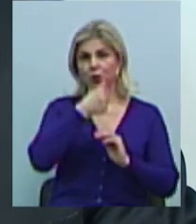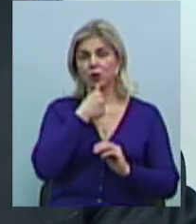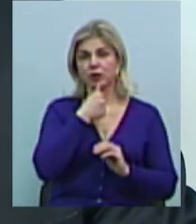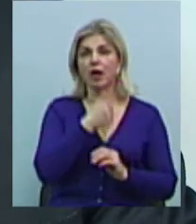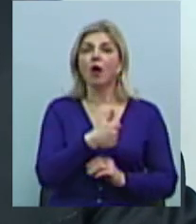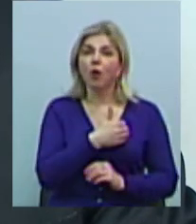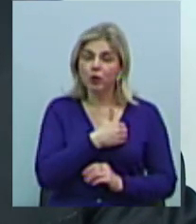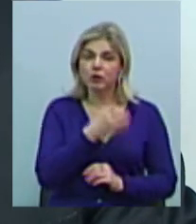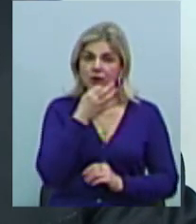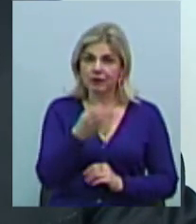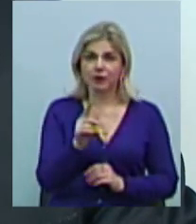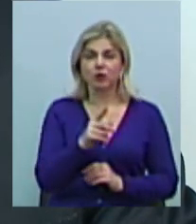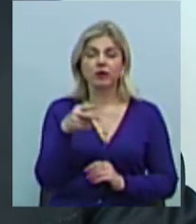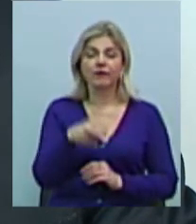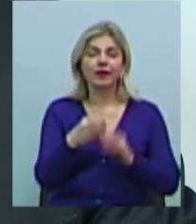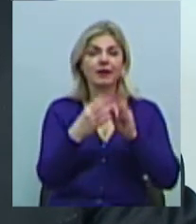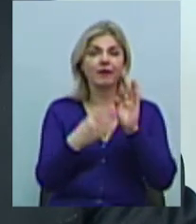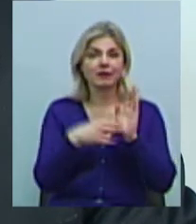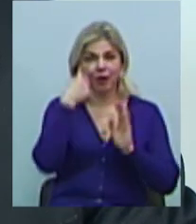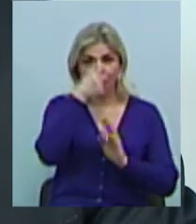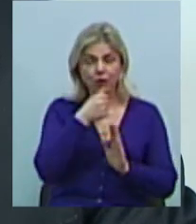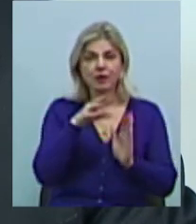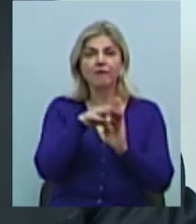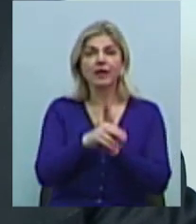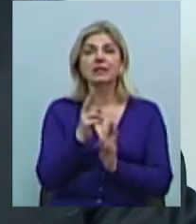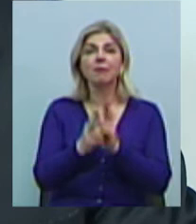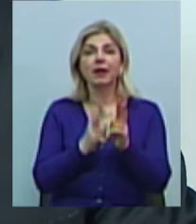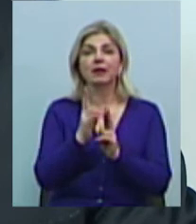більш того, що в 2019 році ми внесли зміни до програми, щоб